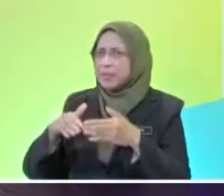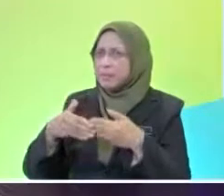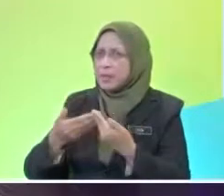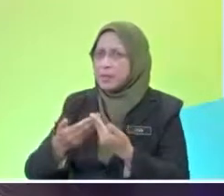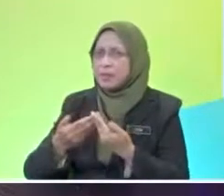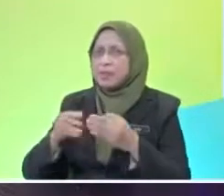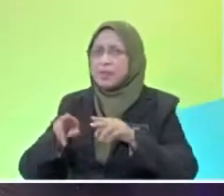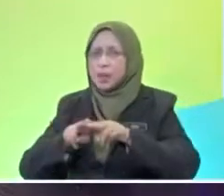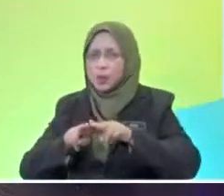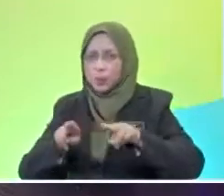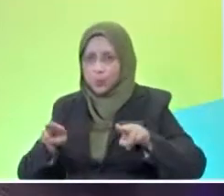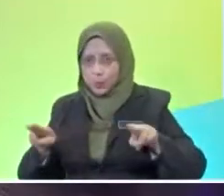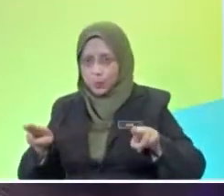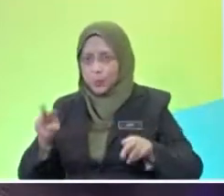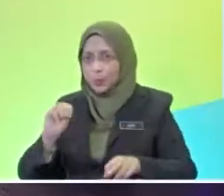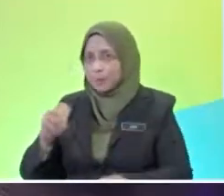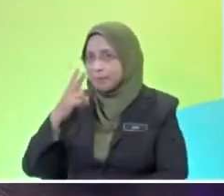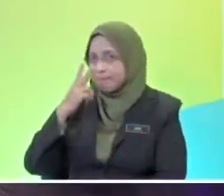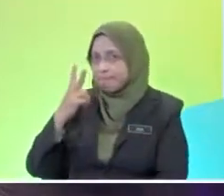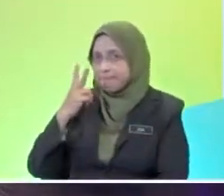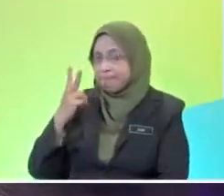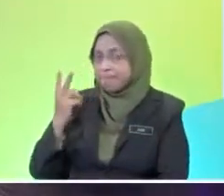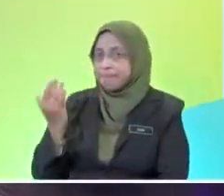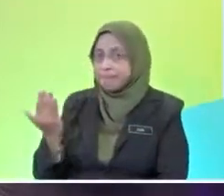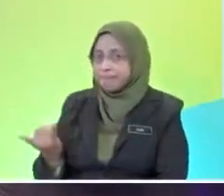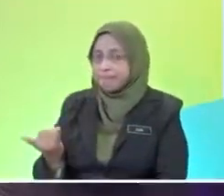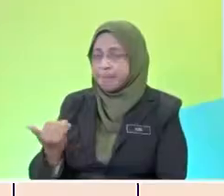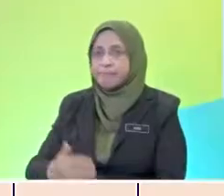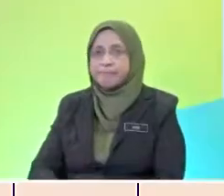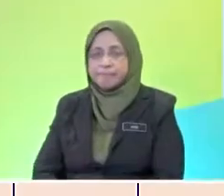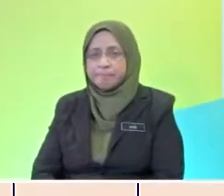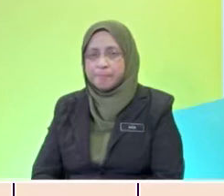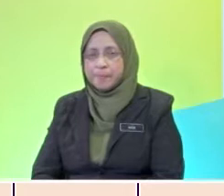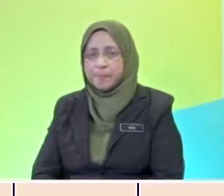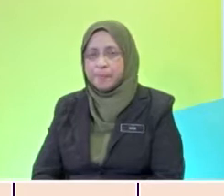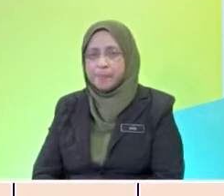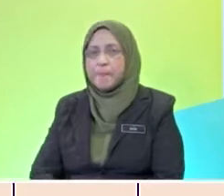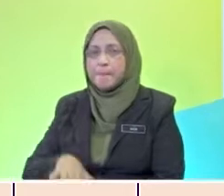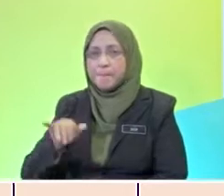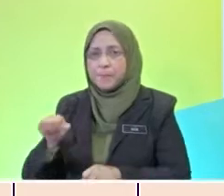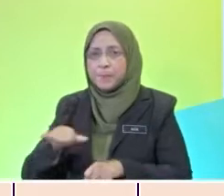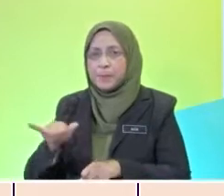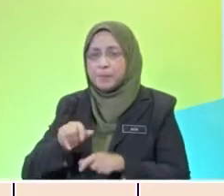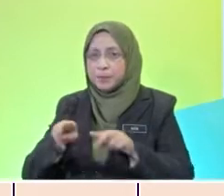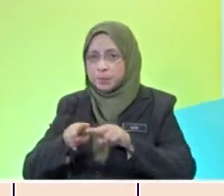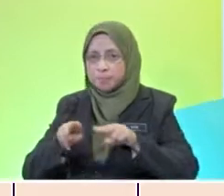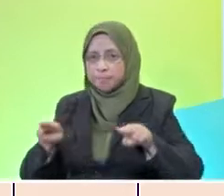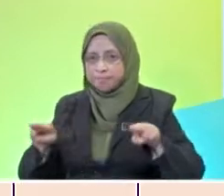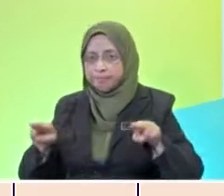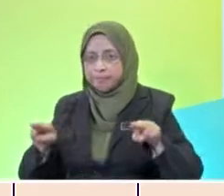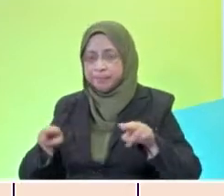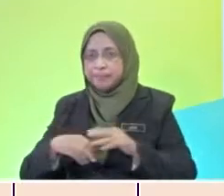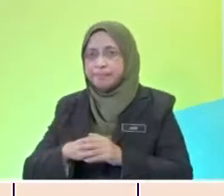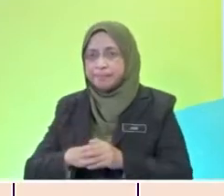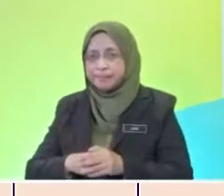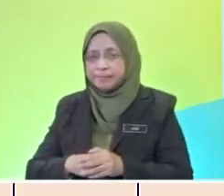Sean? Okay. Mungkin murid-murid yang berada di rumah juga, kalau ada yang bersedia dengan protector, boleh bersama-sama. Cuba kita ukur. Macam ni ke, Ego? Saya tak